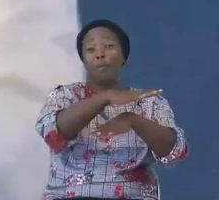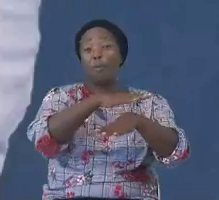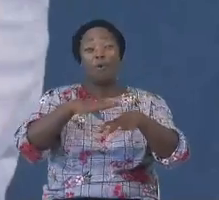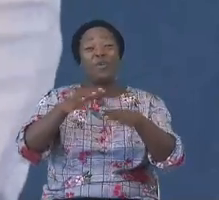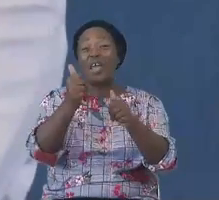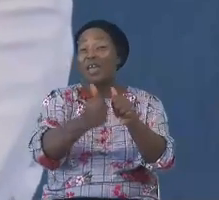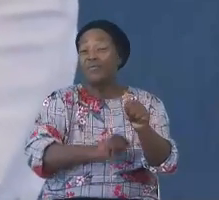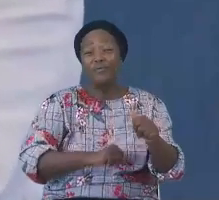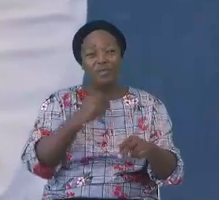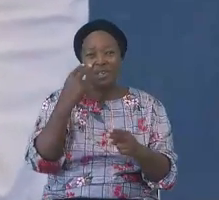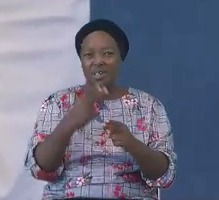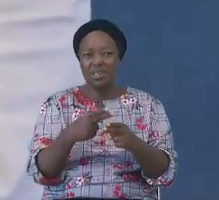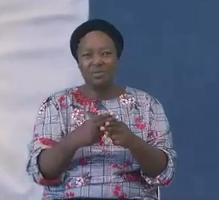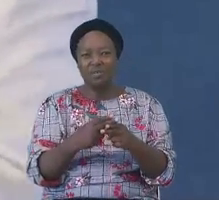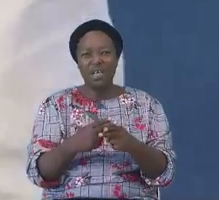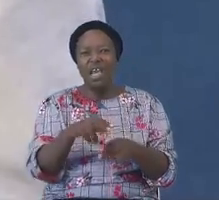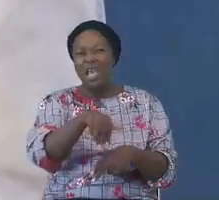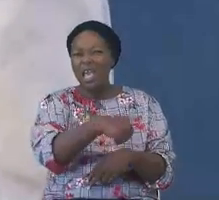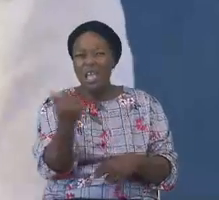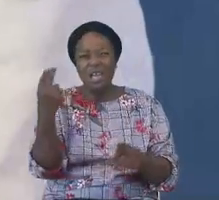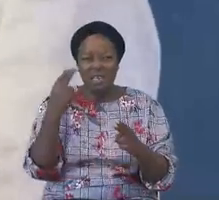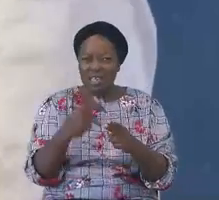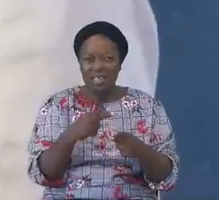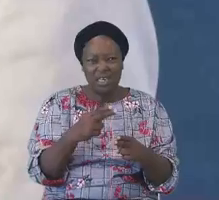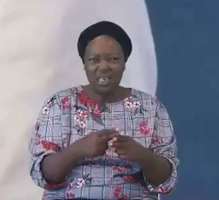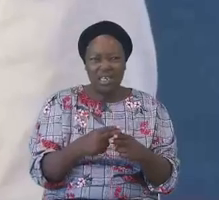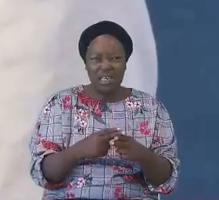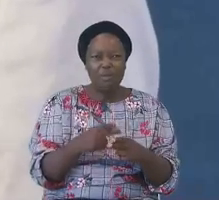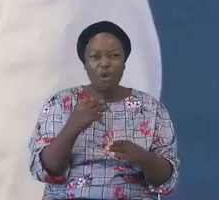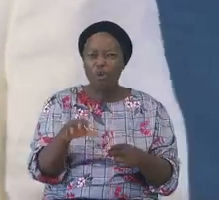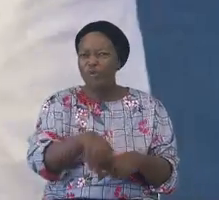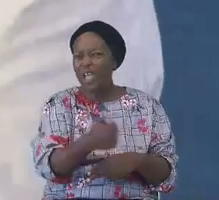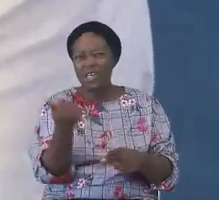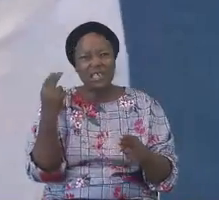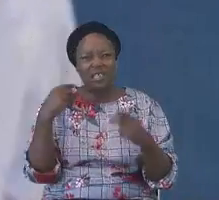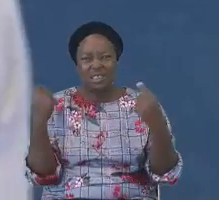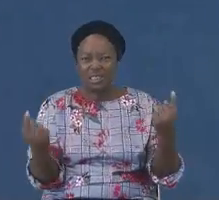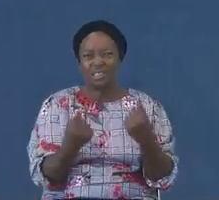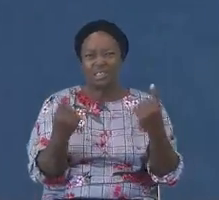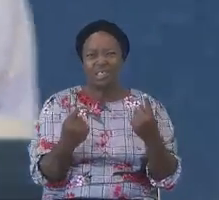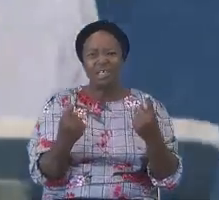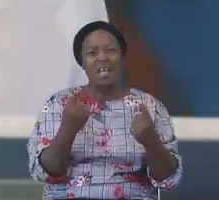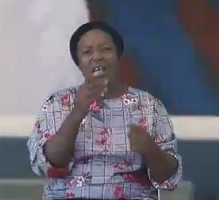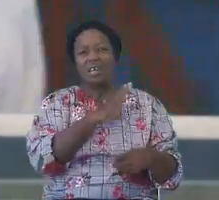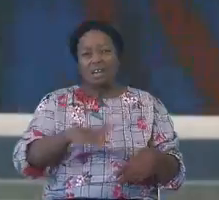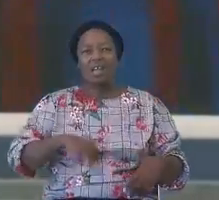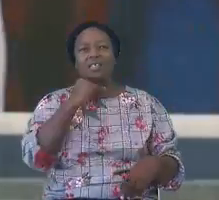soumission, il a maintenant un nom qui est au-dessus de tout nom. Tout